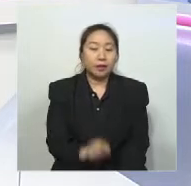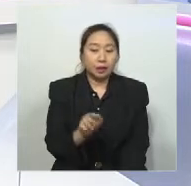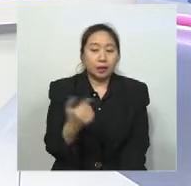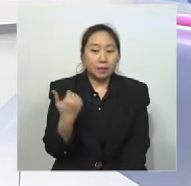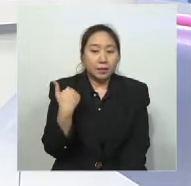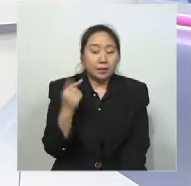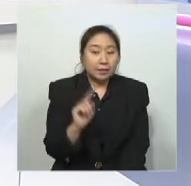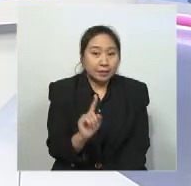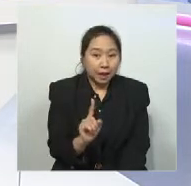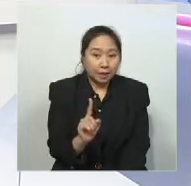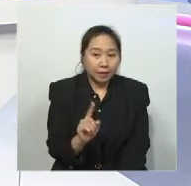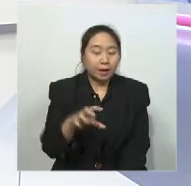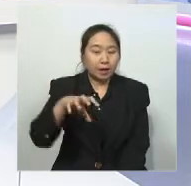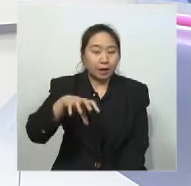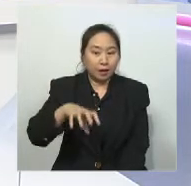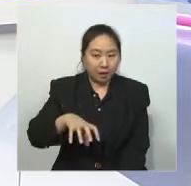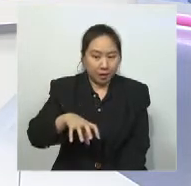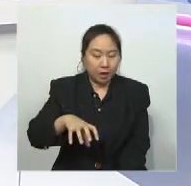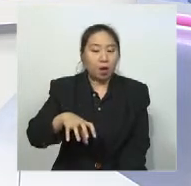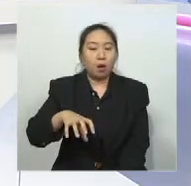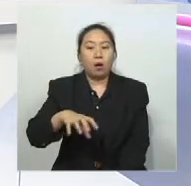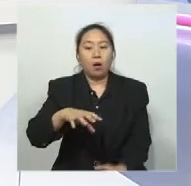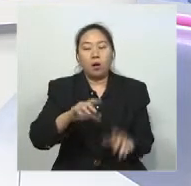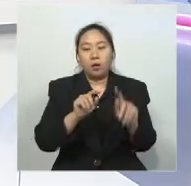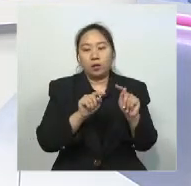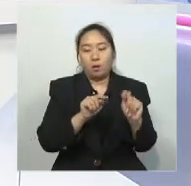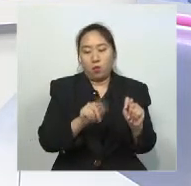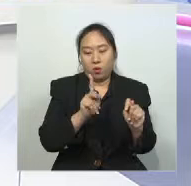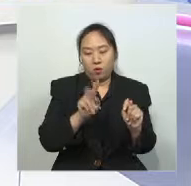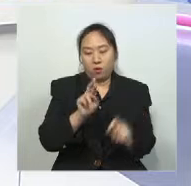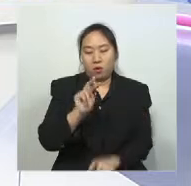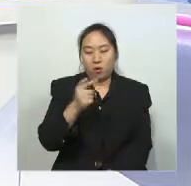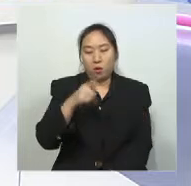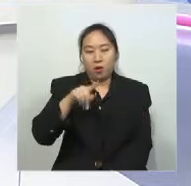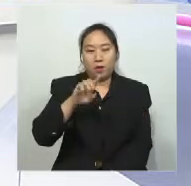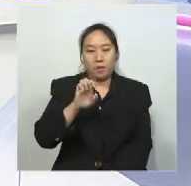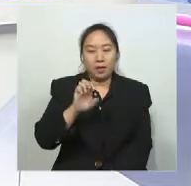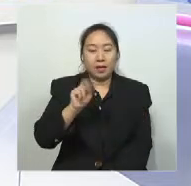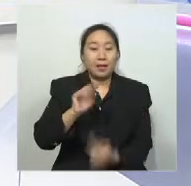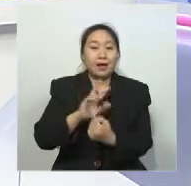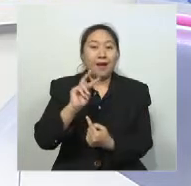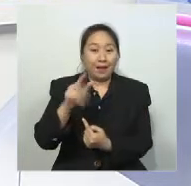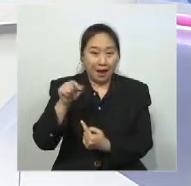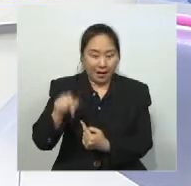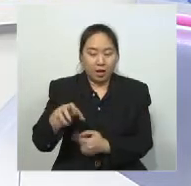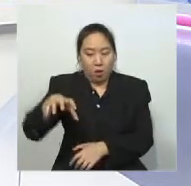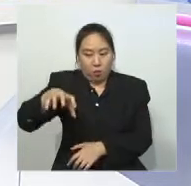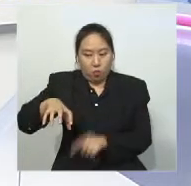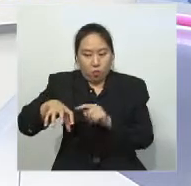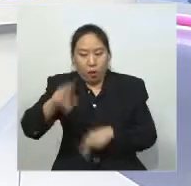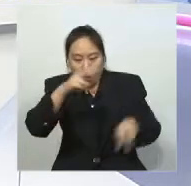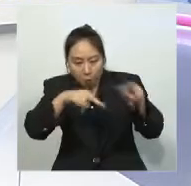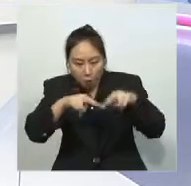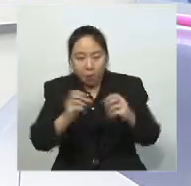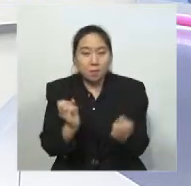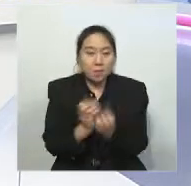เกิดขึ้นเนี่ยเกิดขึ้นที่ฐานปฏิบัติการชุดคุ้มครองตำบลกรงปีนังจังหวัดยะลาแต่ว่าจากเหตุการณ์ครั้งนี้ไม่มีใครที่ได้